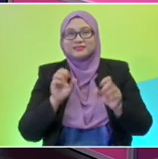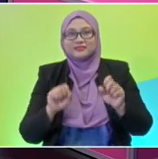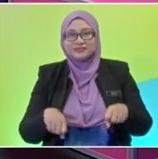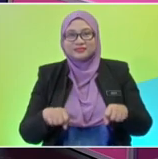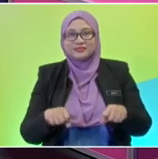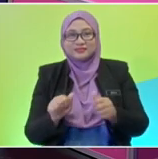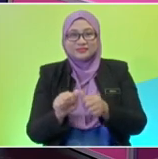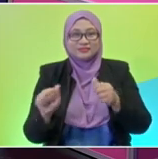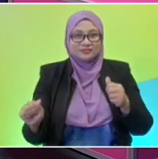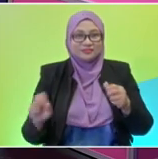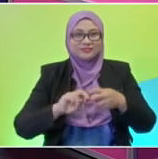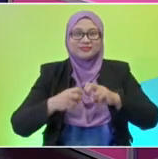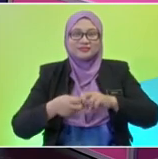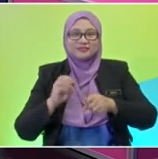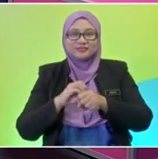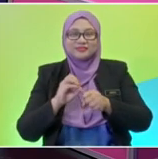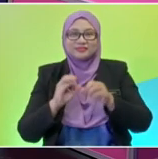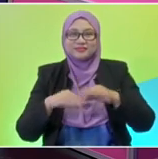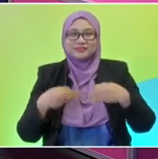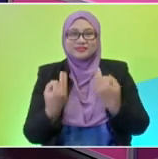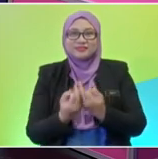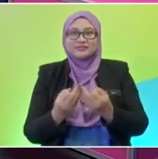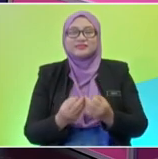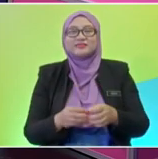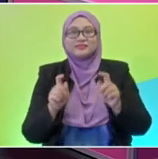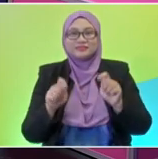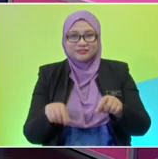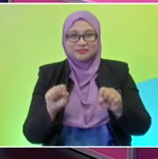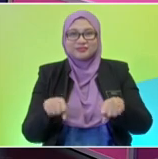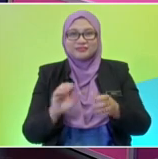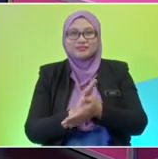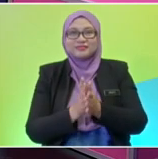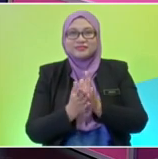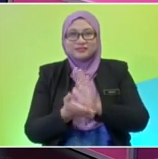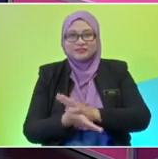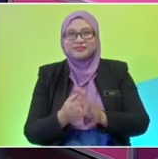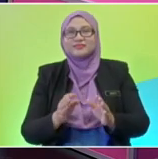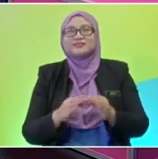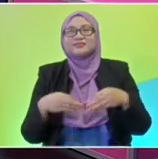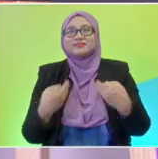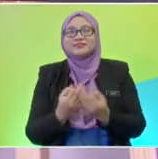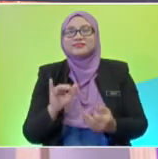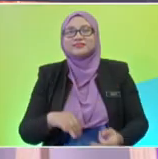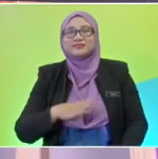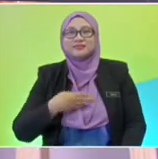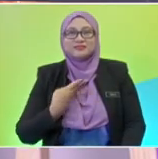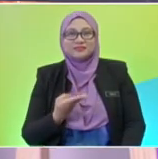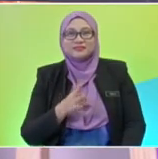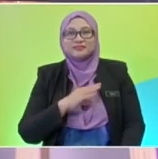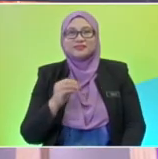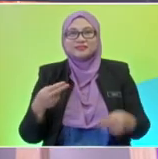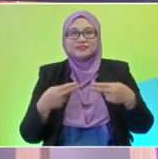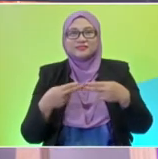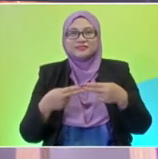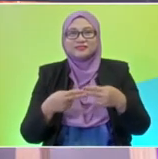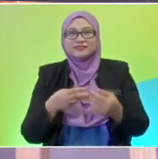antara satu sama lain dalam keluarga pastinya kita boleh menjadi satu keluarga yang bahagia dan hubungan akan menjadi lebih Iya betul